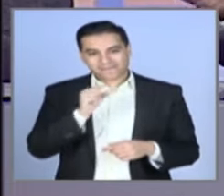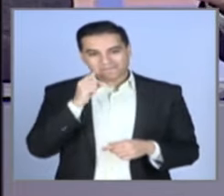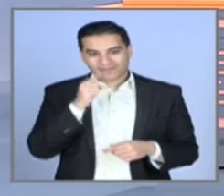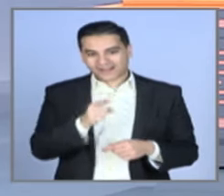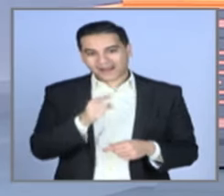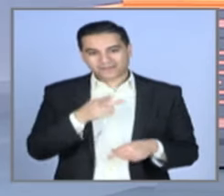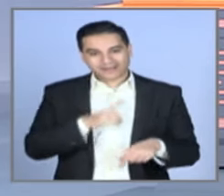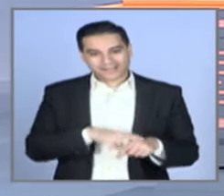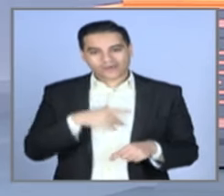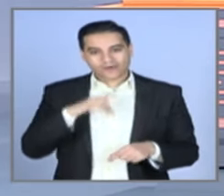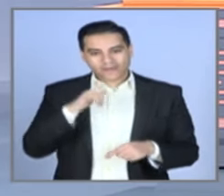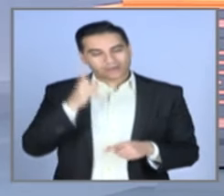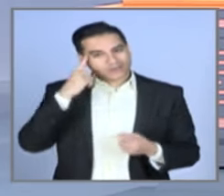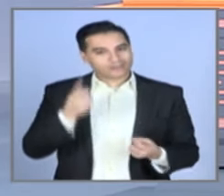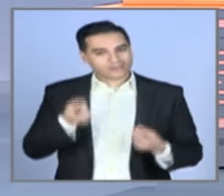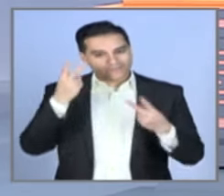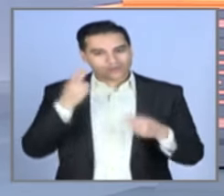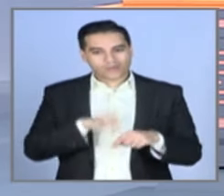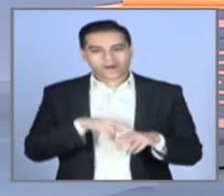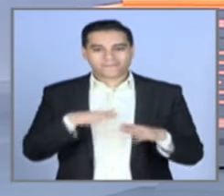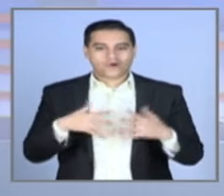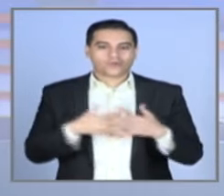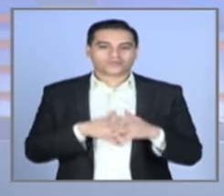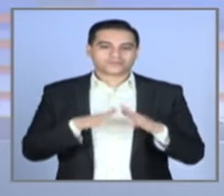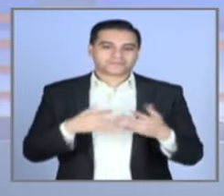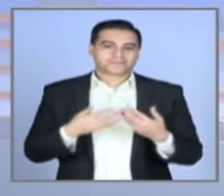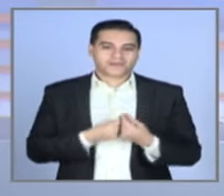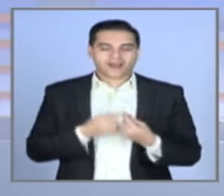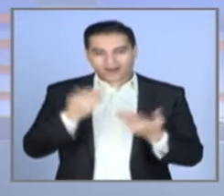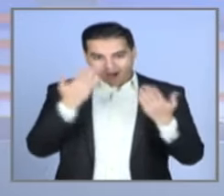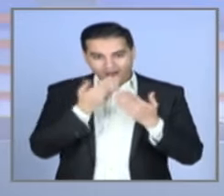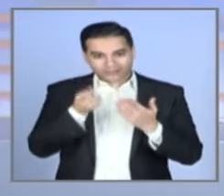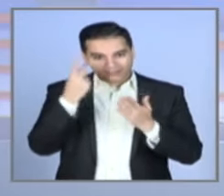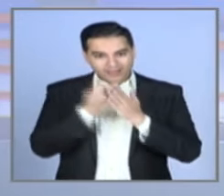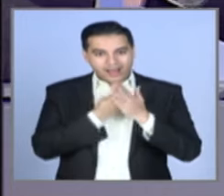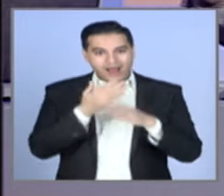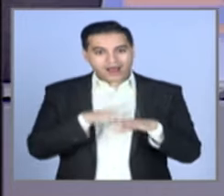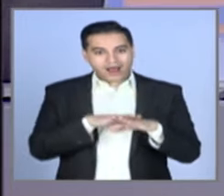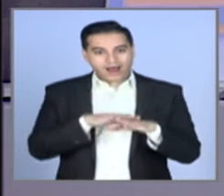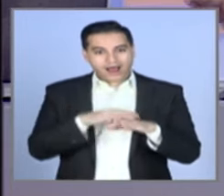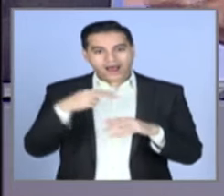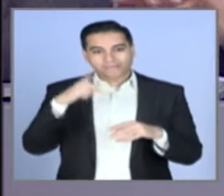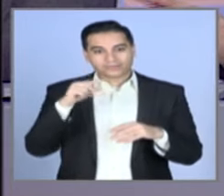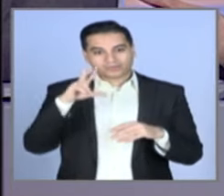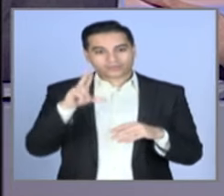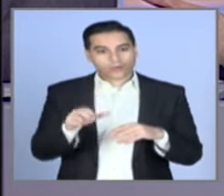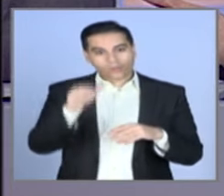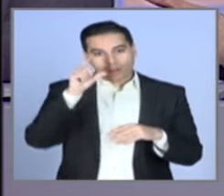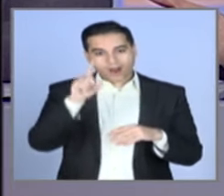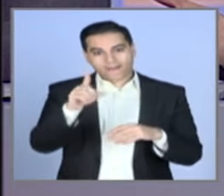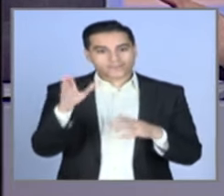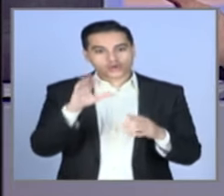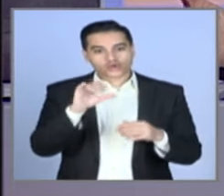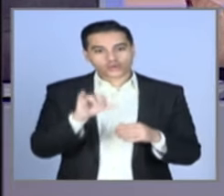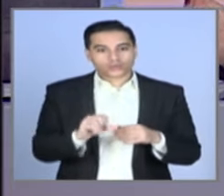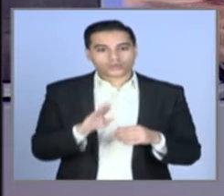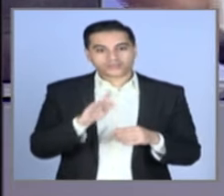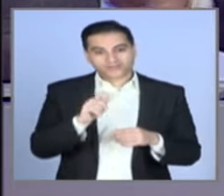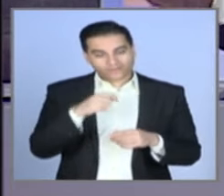ده وأحب الثقافة وموجودة عندكم. قريت للراحل عبد التواب يوسف قصص الأطفال؟ طبعا.